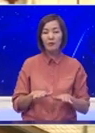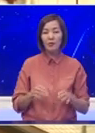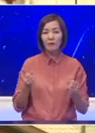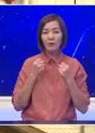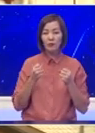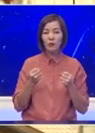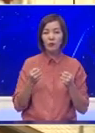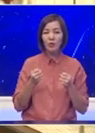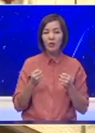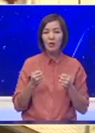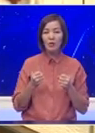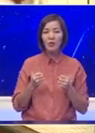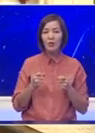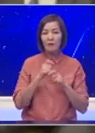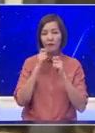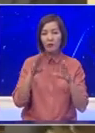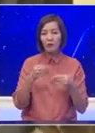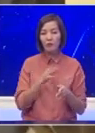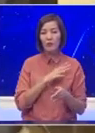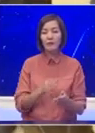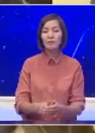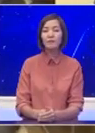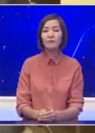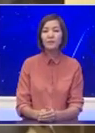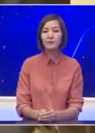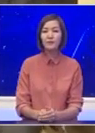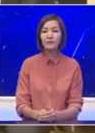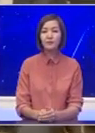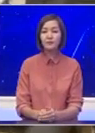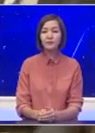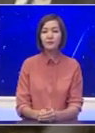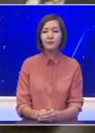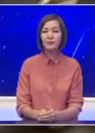физкультуры и спорта. Кундуз Нурмухамбетова, Лилия Штогрина, Аблай Куттукбай, телеканал ЖетСу.